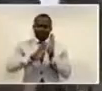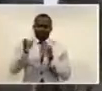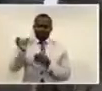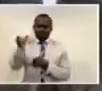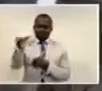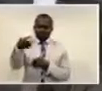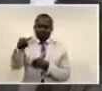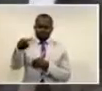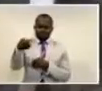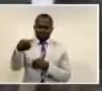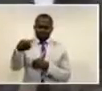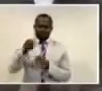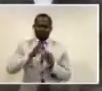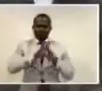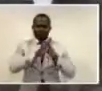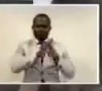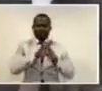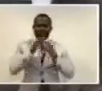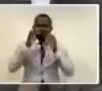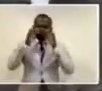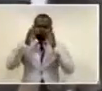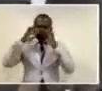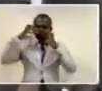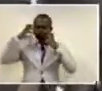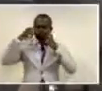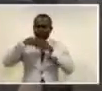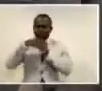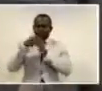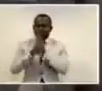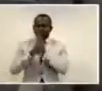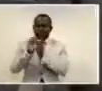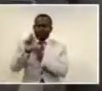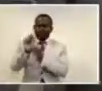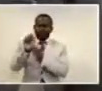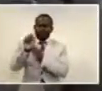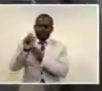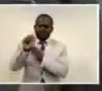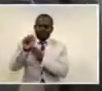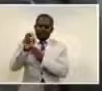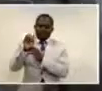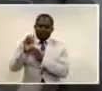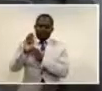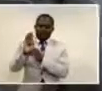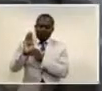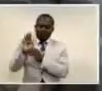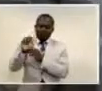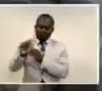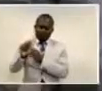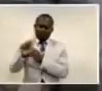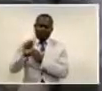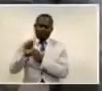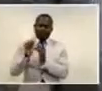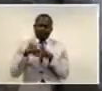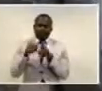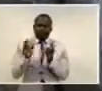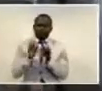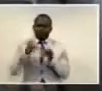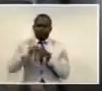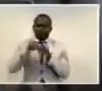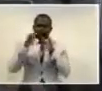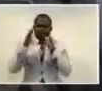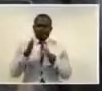koperative zirwanye bwaki mu murenge wa Kanama mazina y'imbine STBK zigizwe